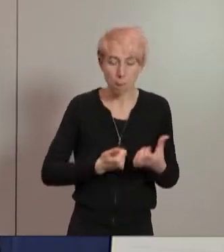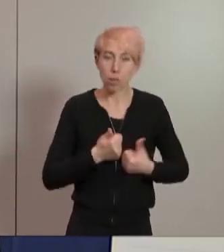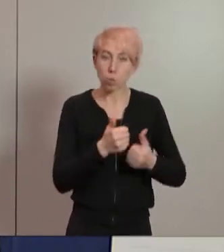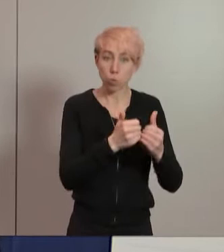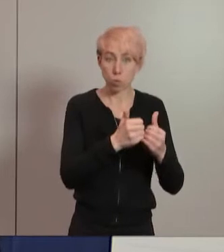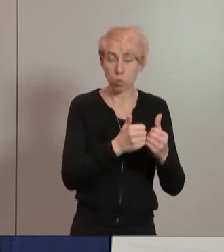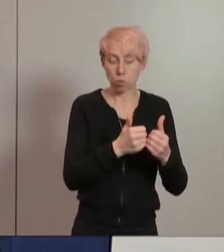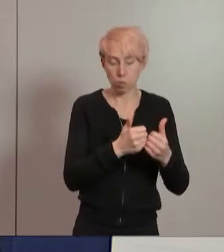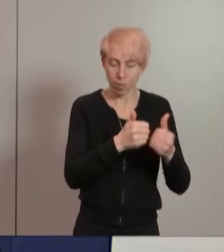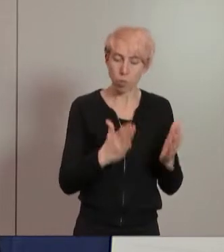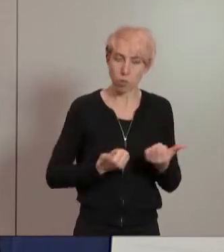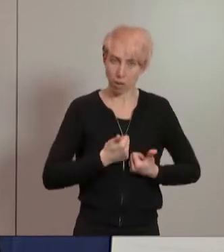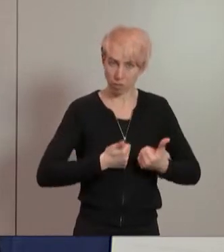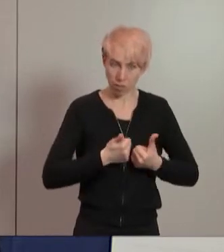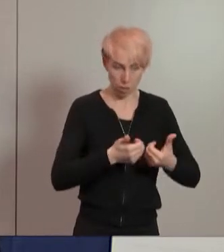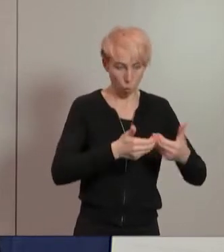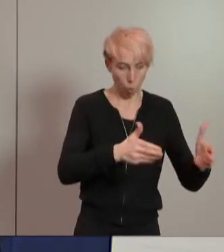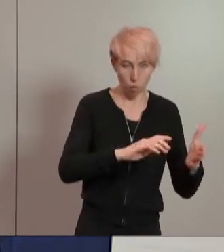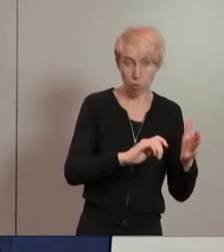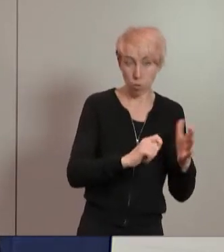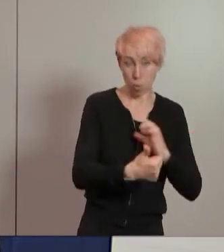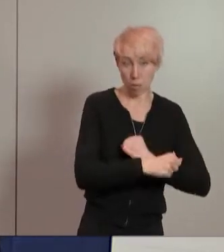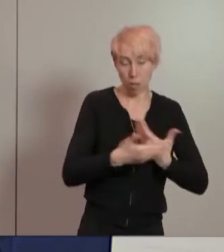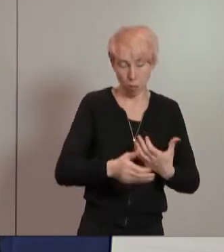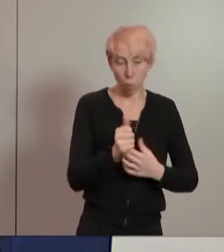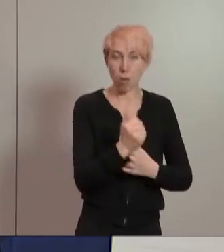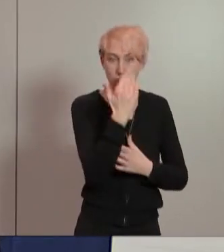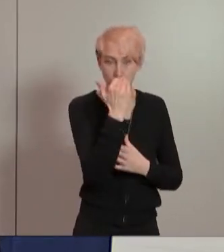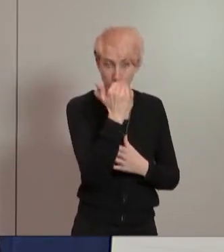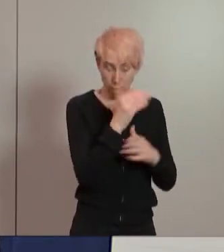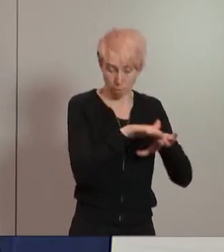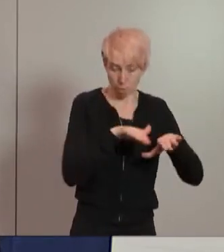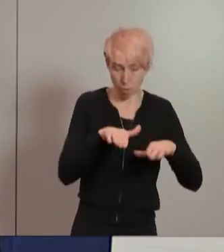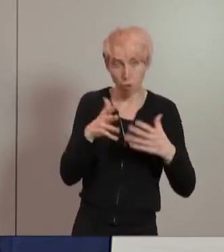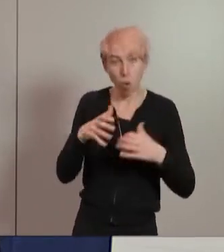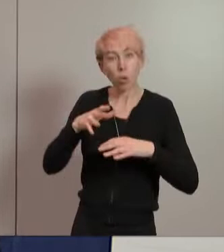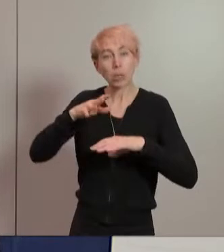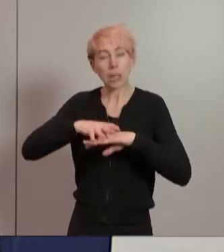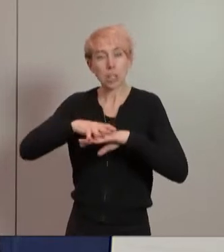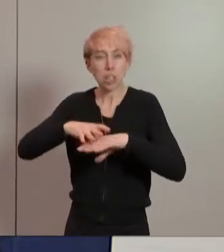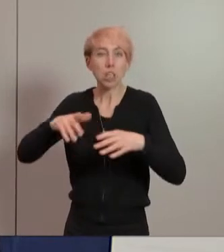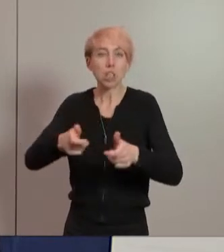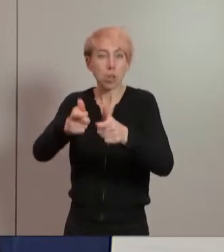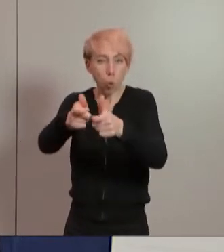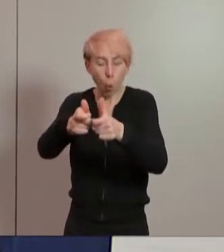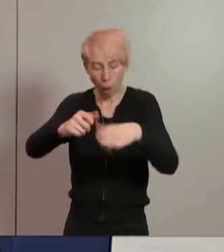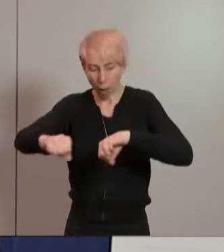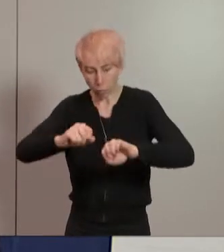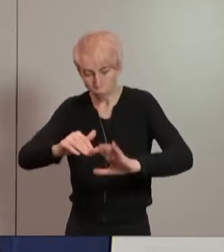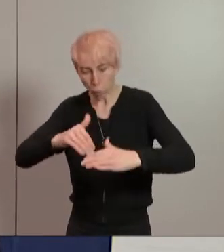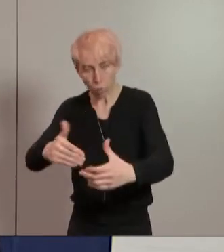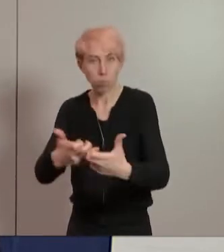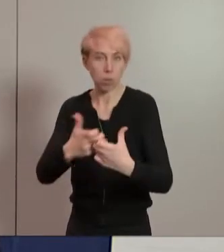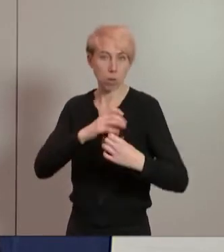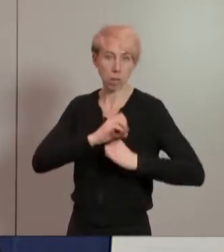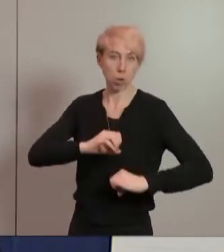cette semaine, ce 1er février, nous poursuivrons évidemment nos actions, notamment en direction du quartier Château-Maudière, avec